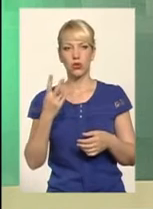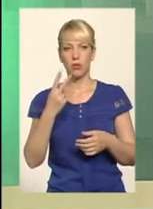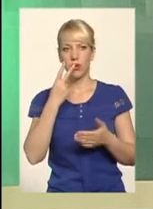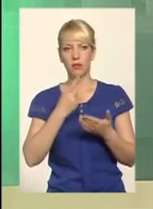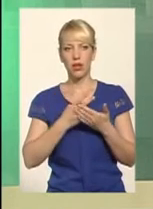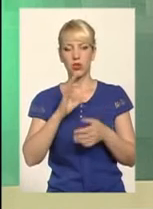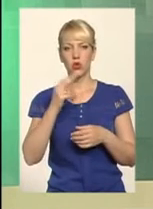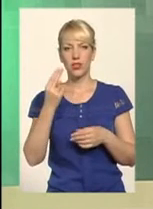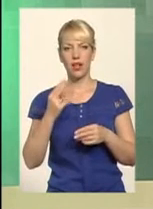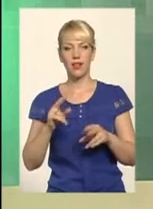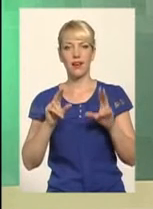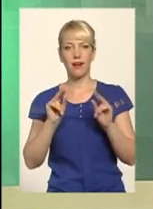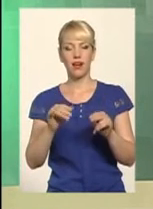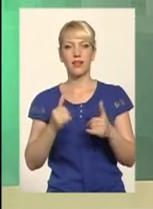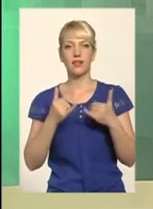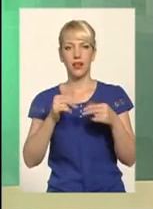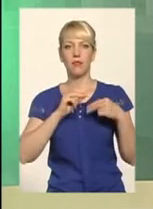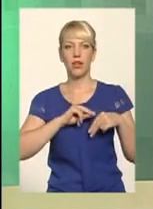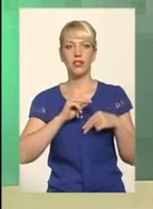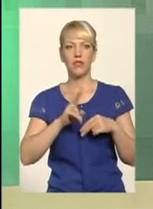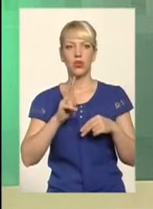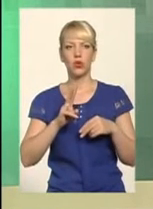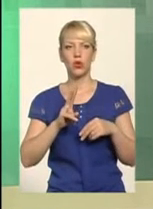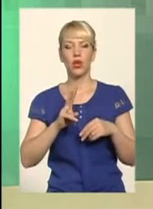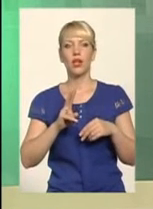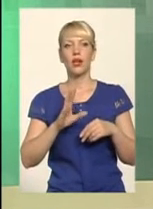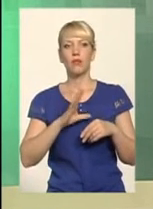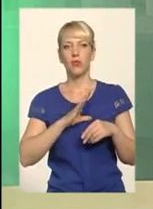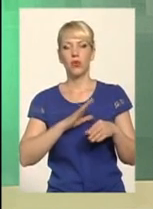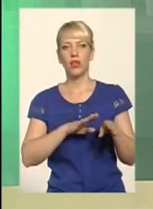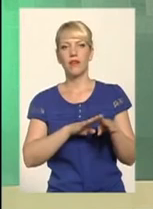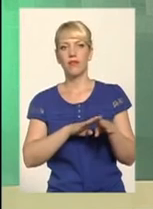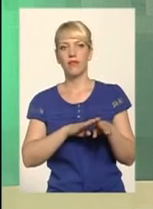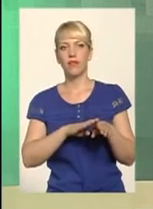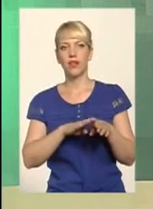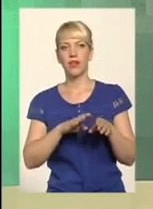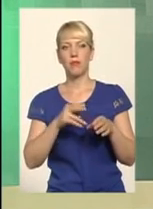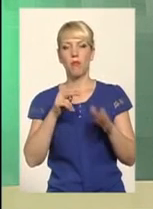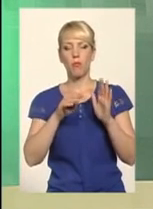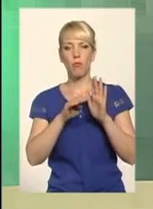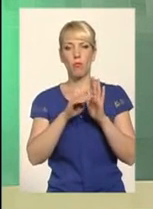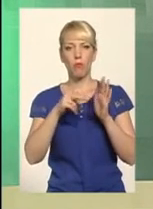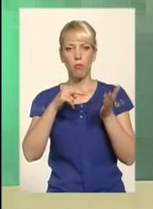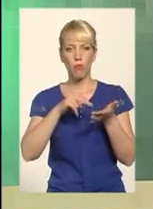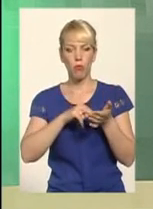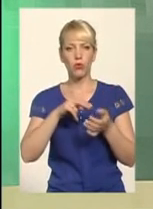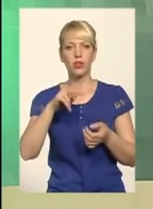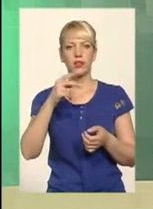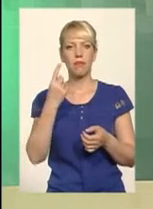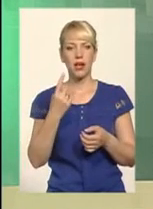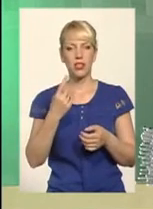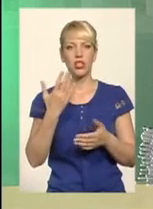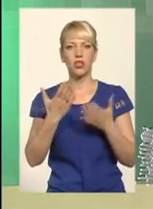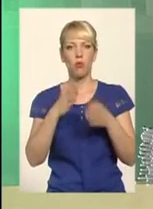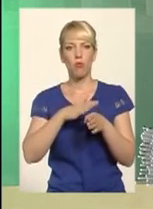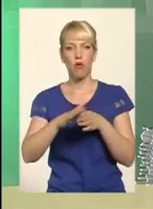передбачена соціальна гарантія для працівників, які були вивільнені саме за пунктом 1 статті 40, крім випадків повної